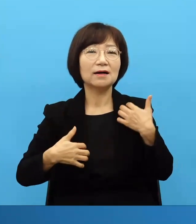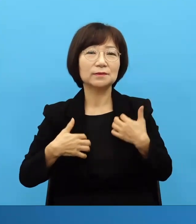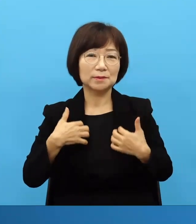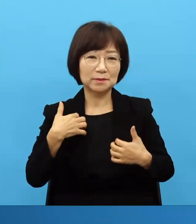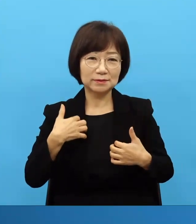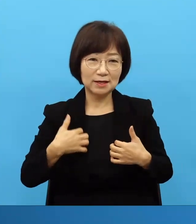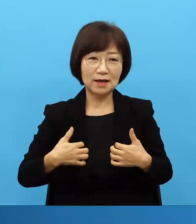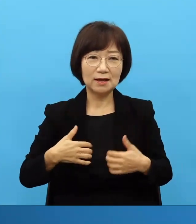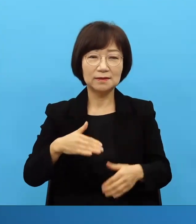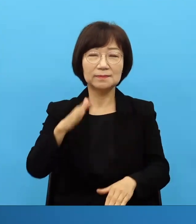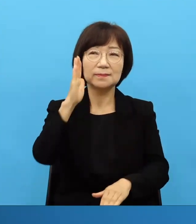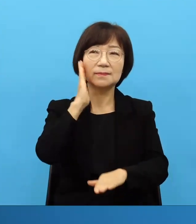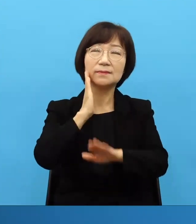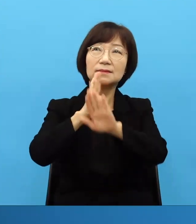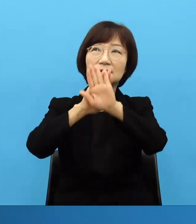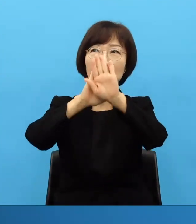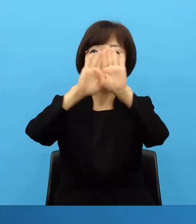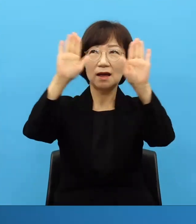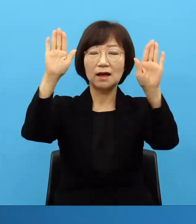기뻐하오라.